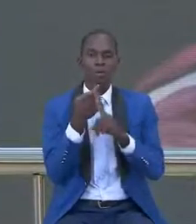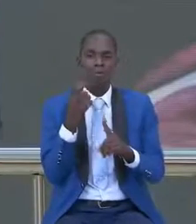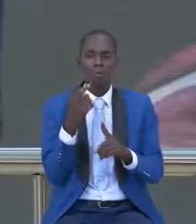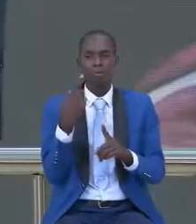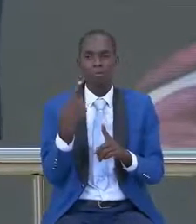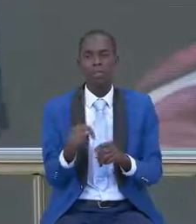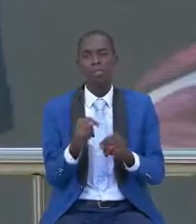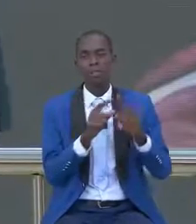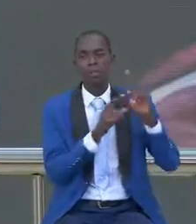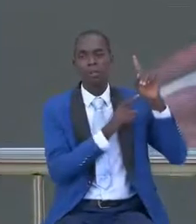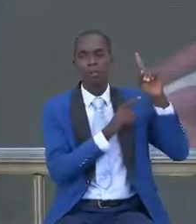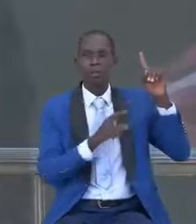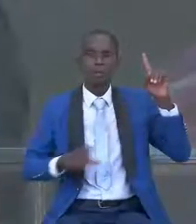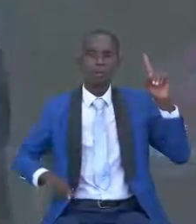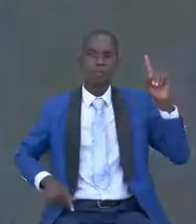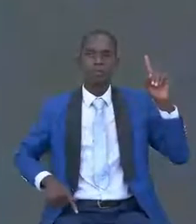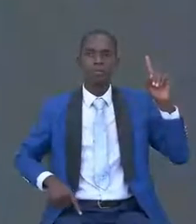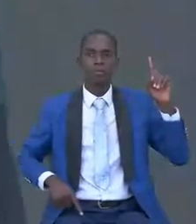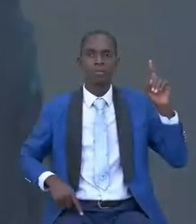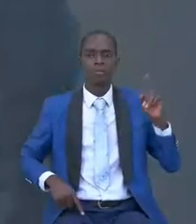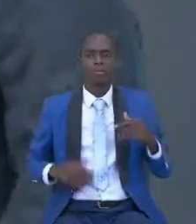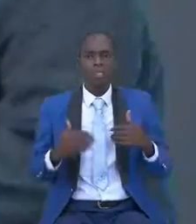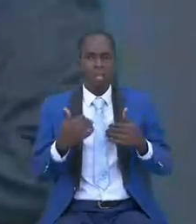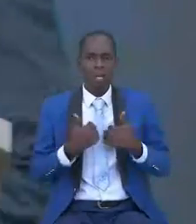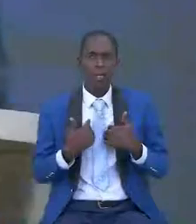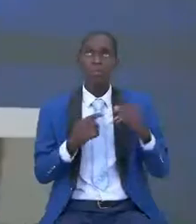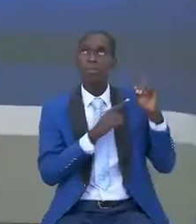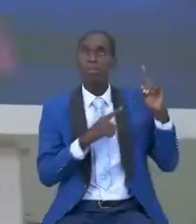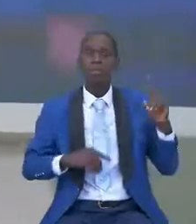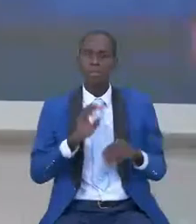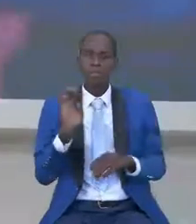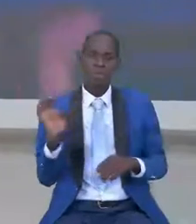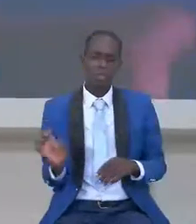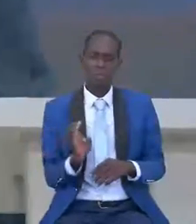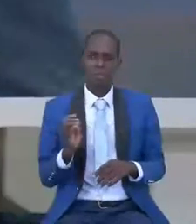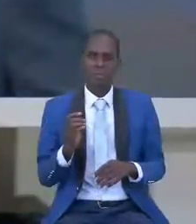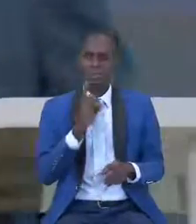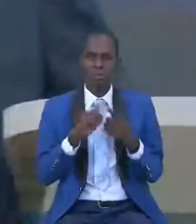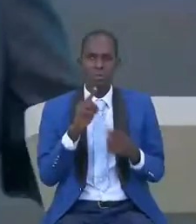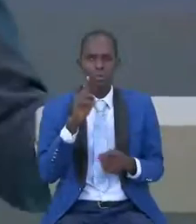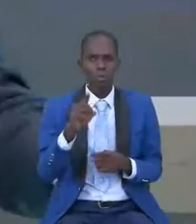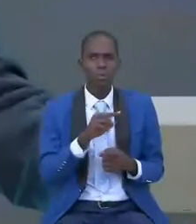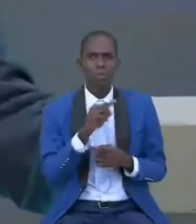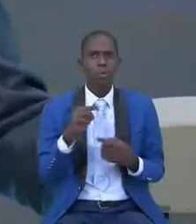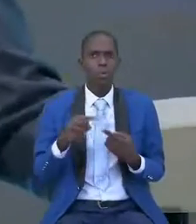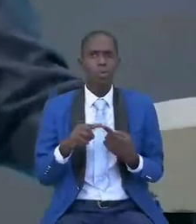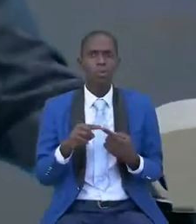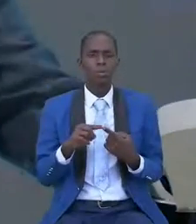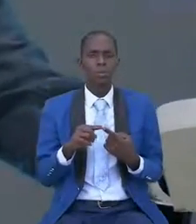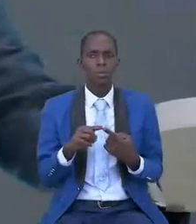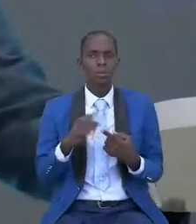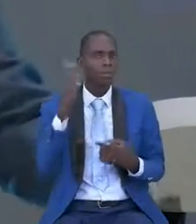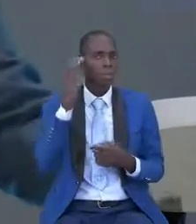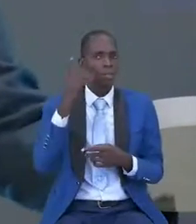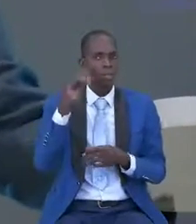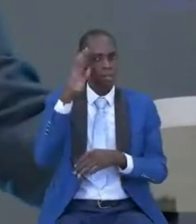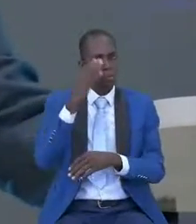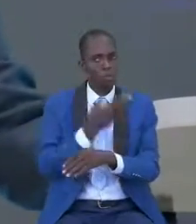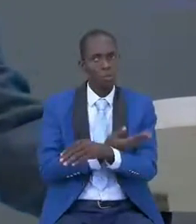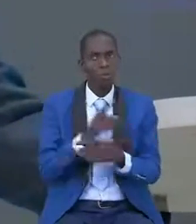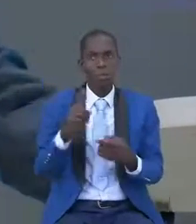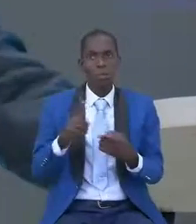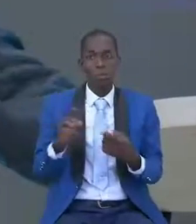Seigneur. Est-ce que Dieu t'a jamais parlé quand tu entends le chant? Est-ce que Dieu t'a parlé quand tu lis la Bible?